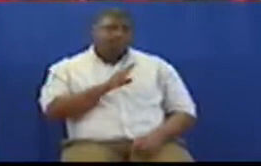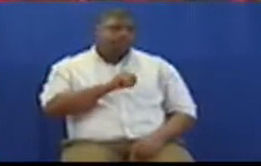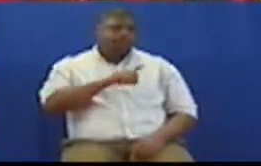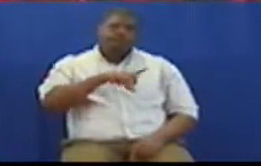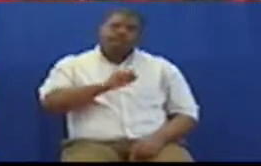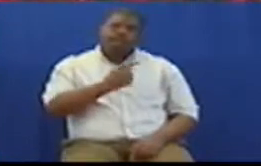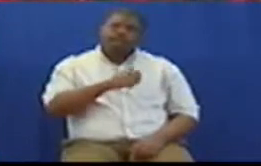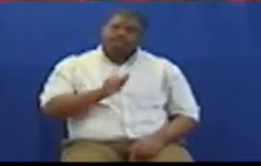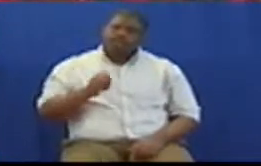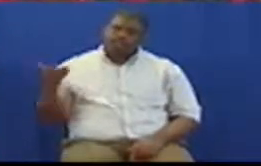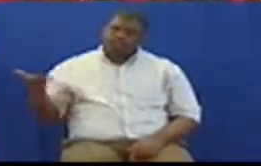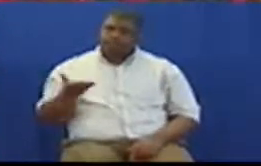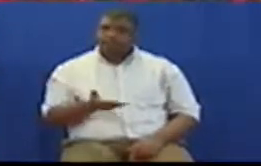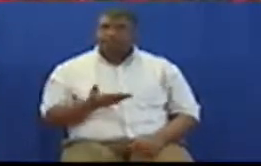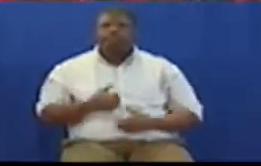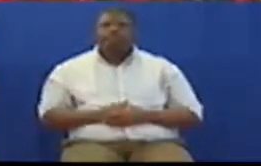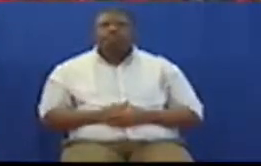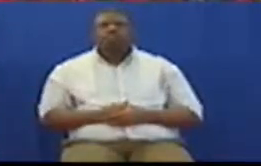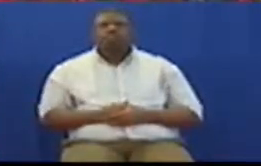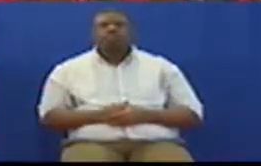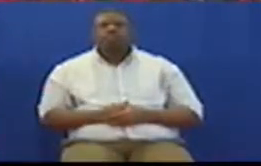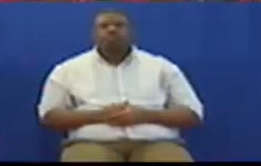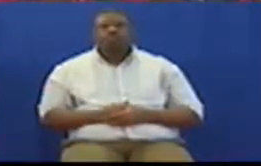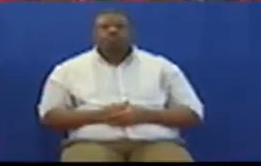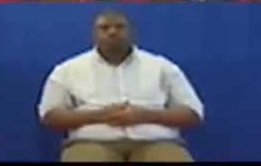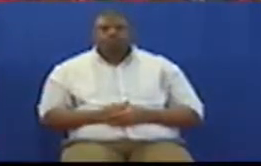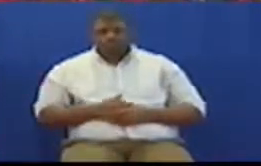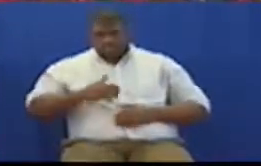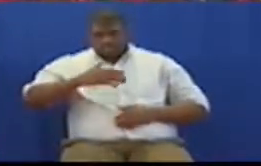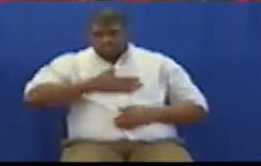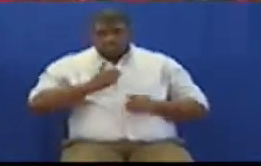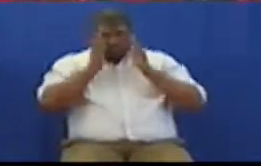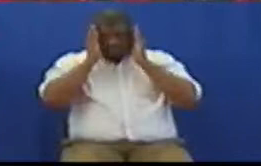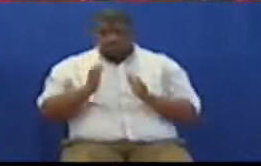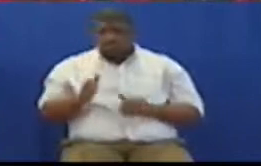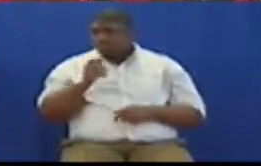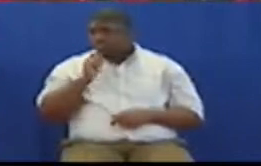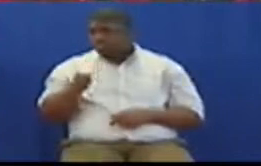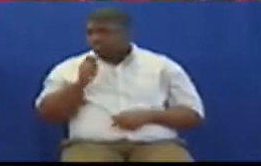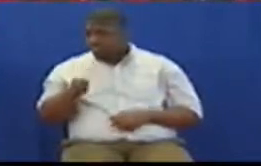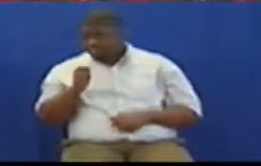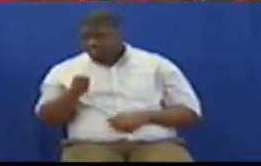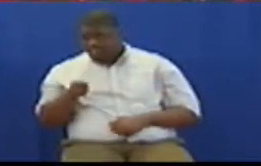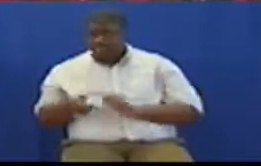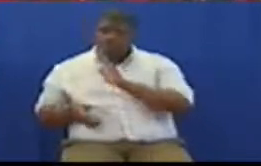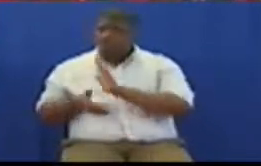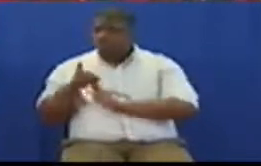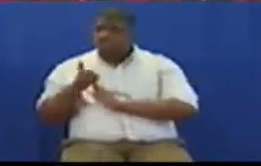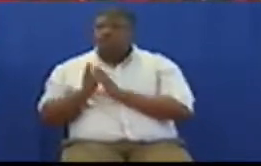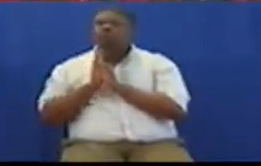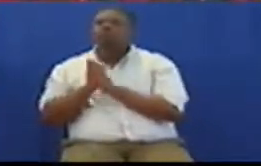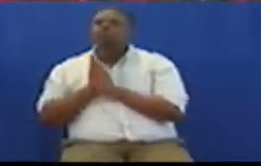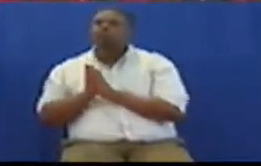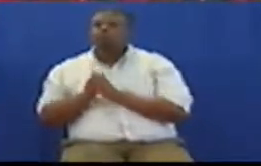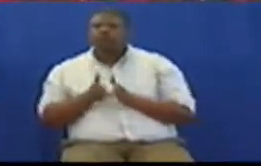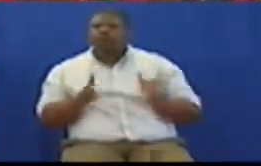na atafuatiwa na Mheshimiwa Hawa Maifunga. Asante sana Mheshimiwa Speaker. Kwanza nakushukuru kwa